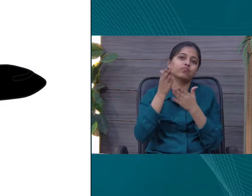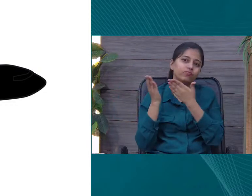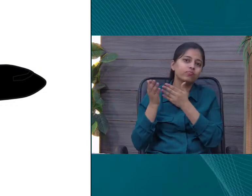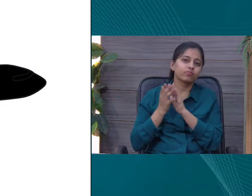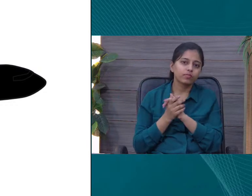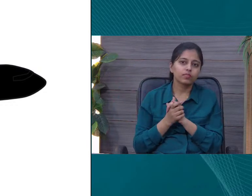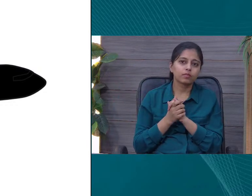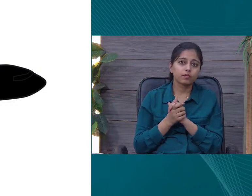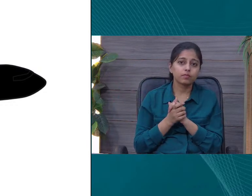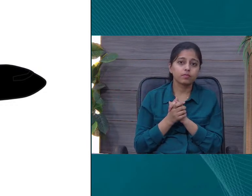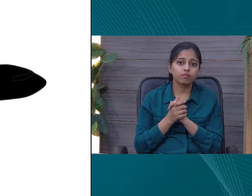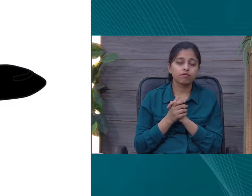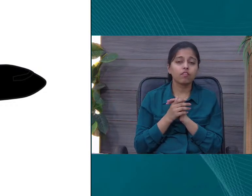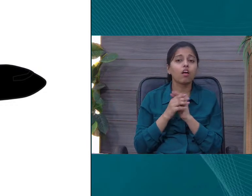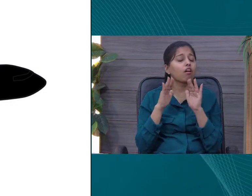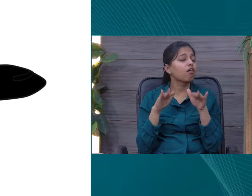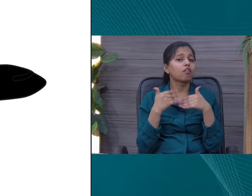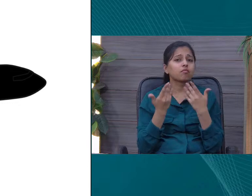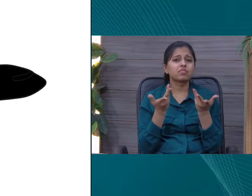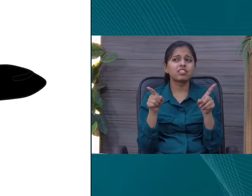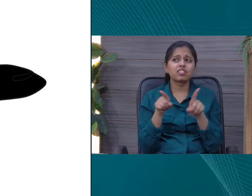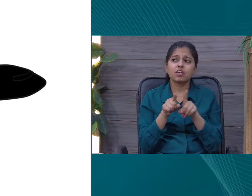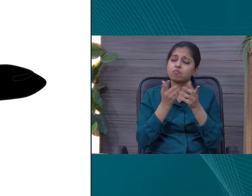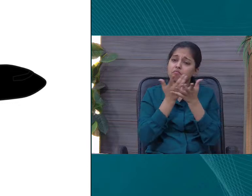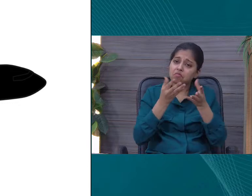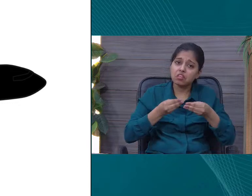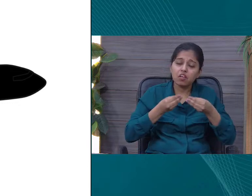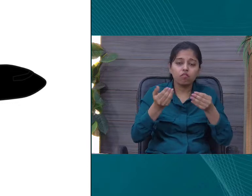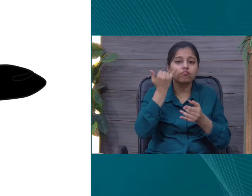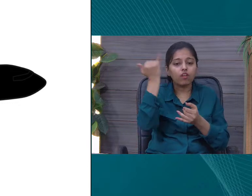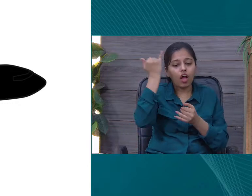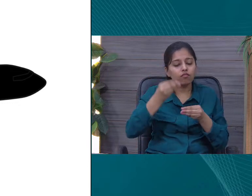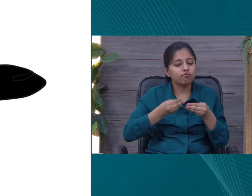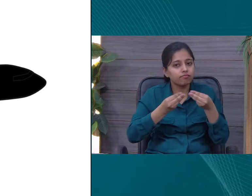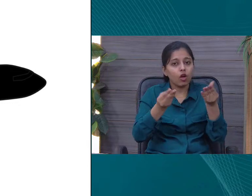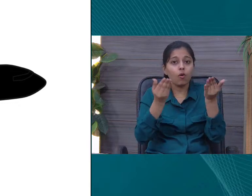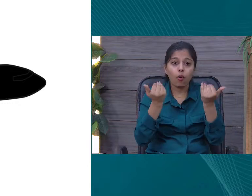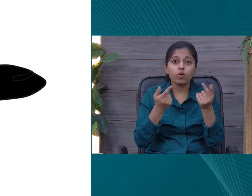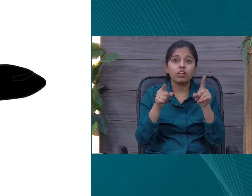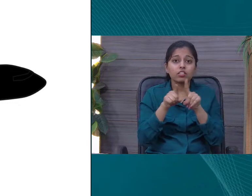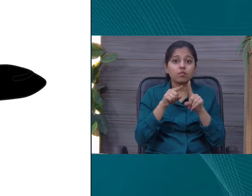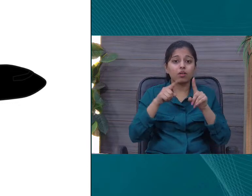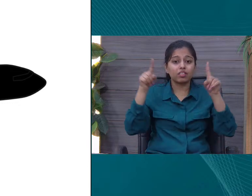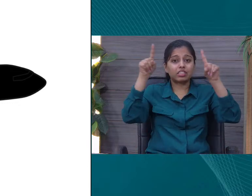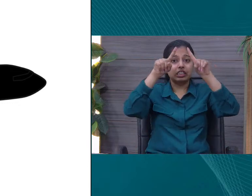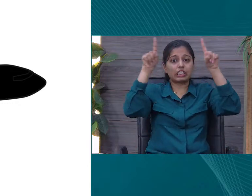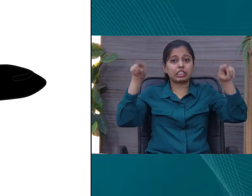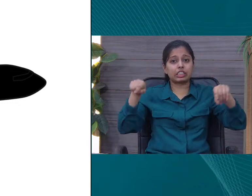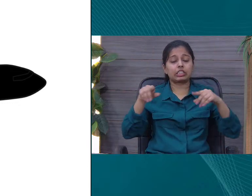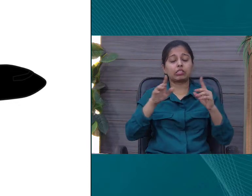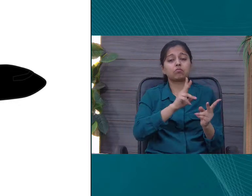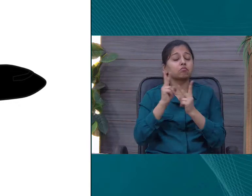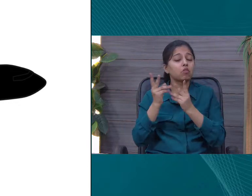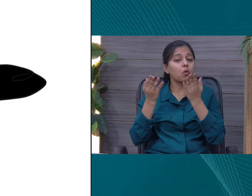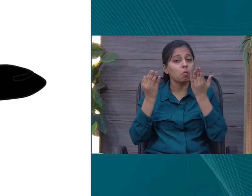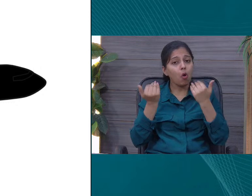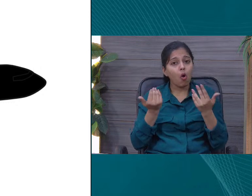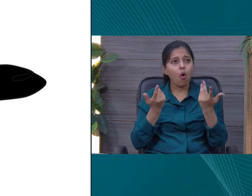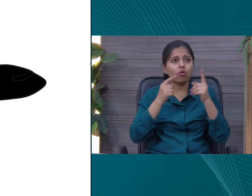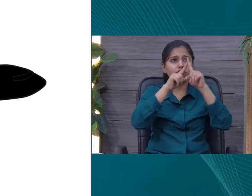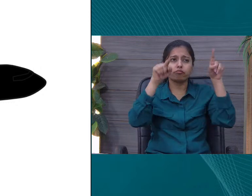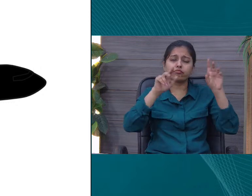aeroplane. And we can give this idea, we can put it on the screen as well, or we can